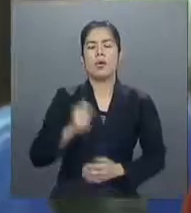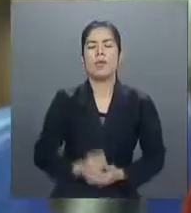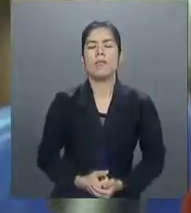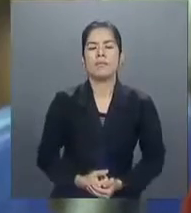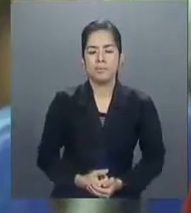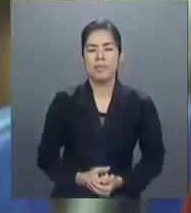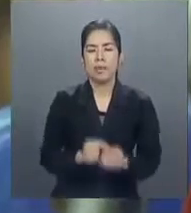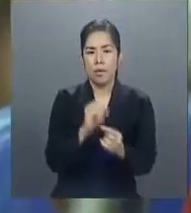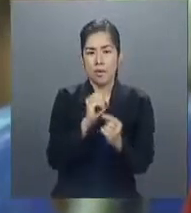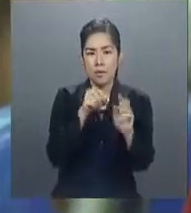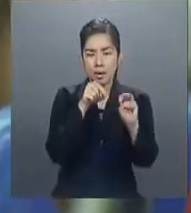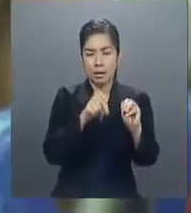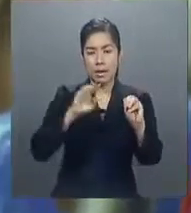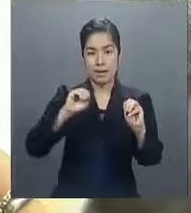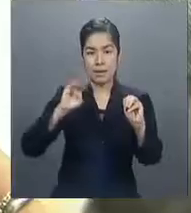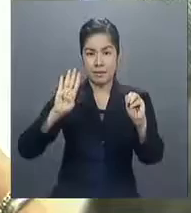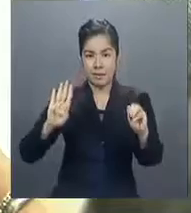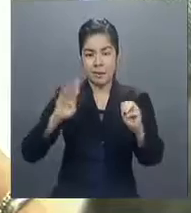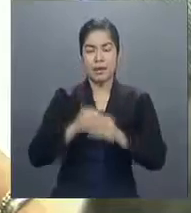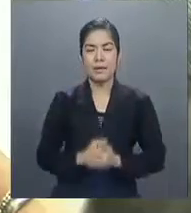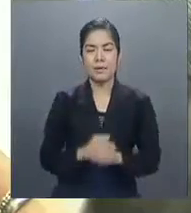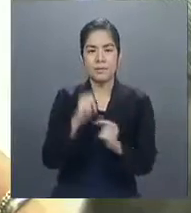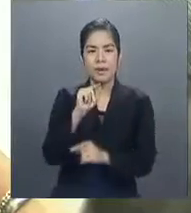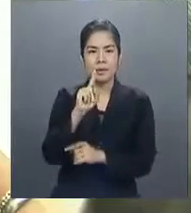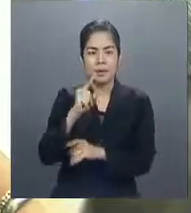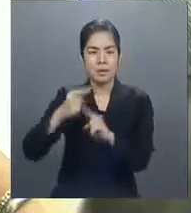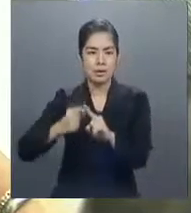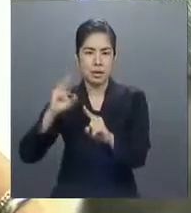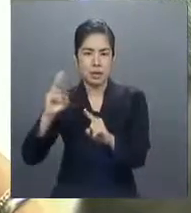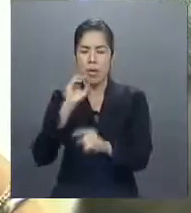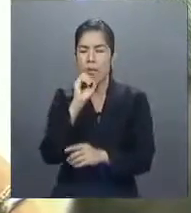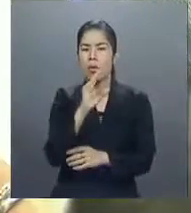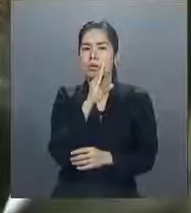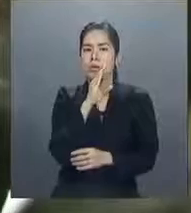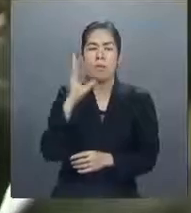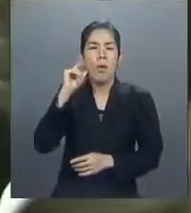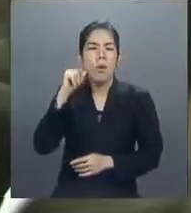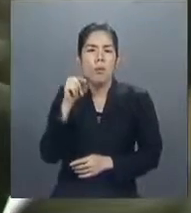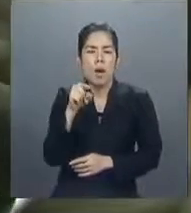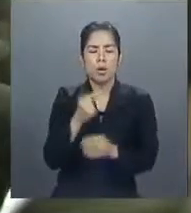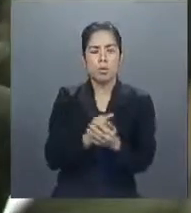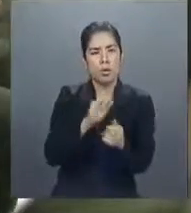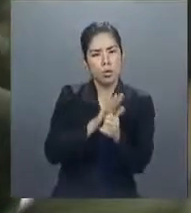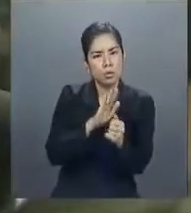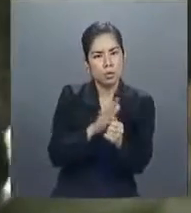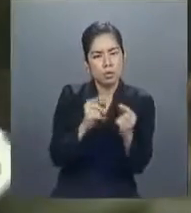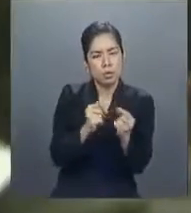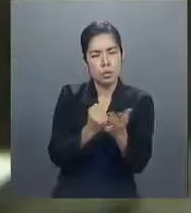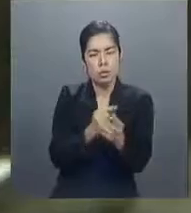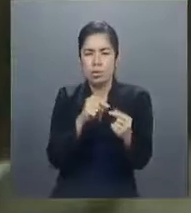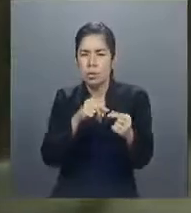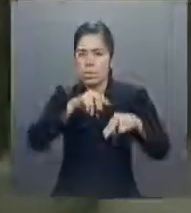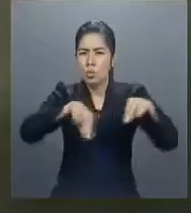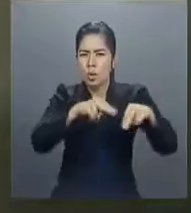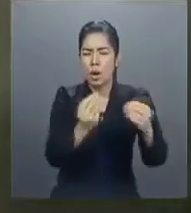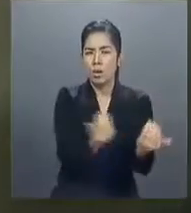30/2559มาตรา44ลงวันที่21มิถุนายนว่าหาผู้ปกครองปล่อยปละละเลยหรือส่งเสริมให้บุตรหลานก่อเหตุทะเลาะวิวา